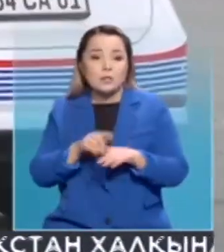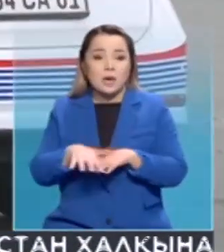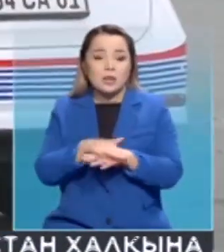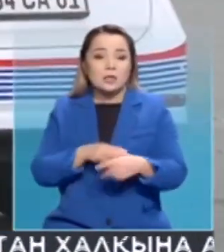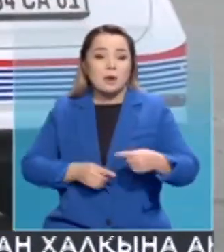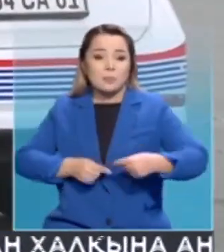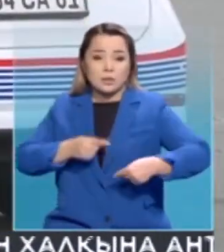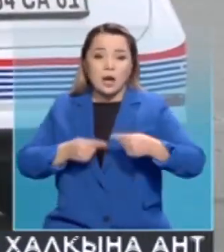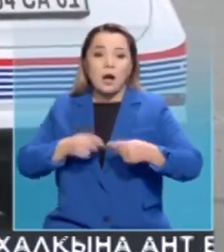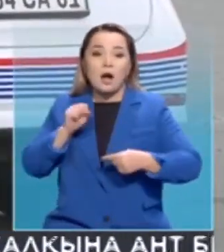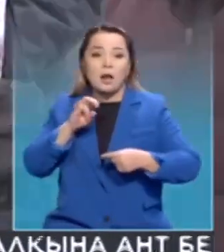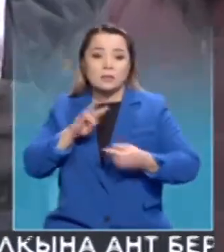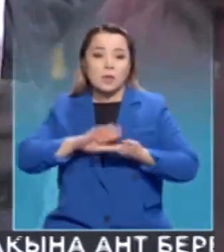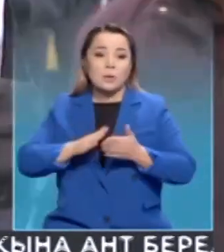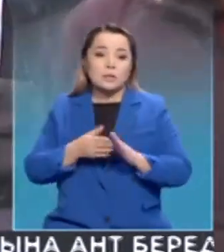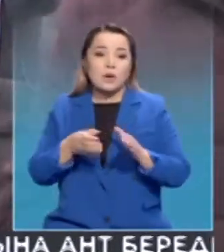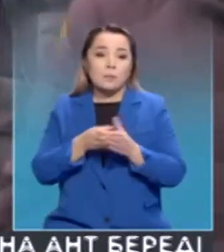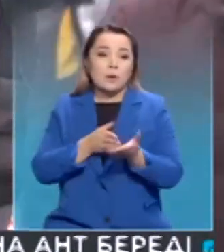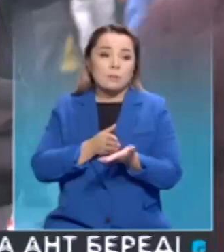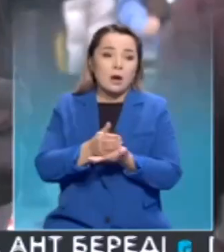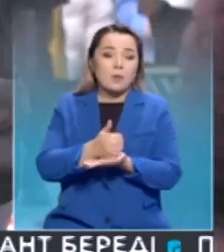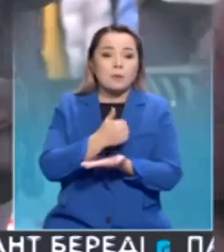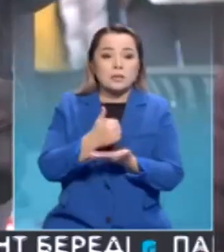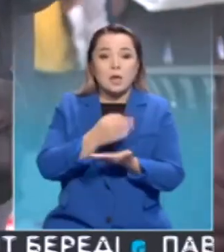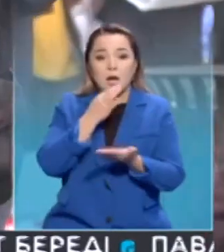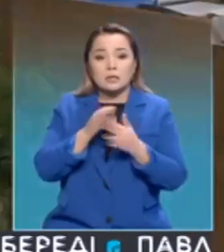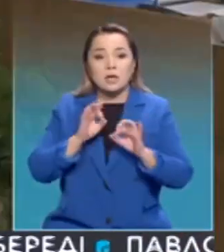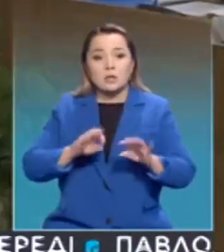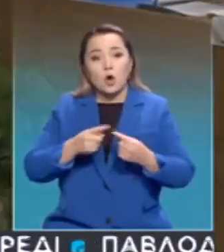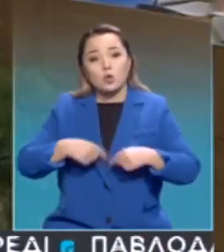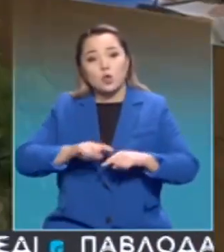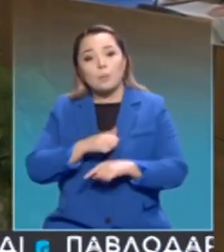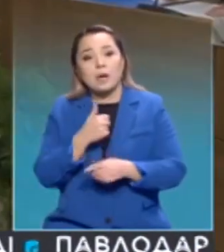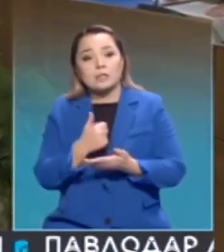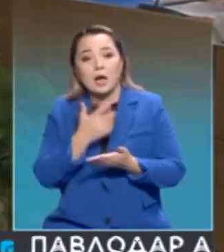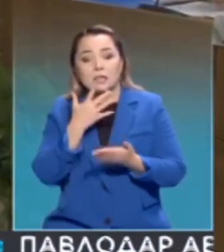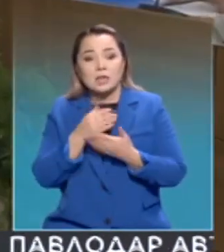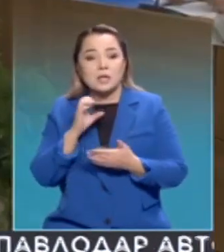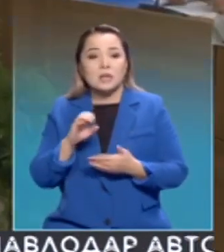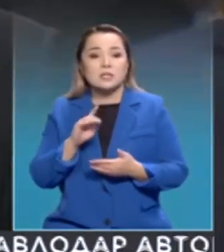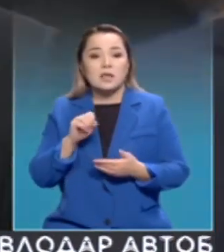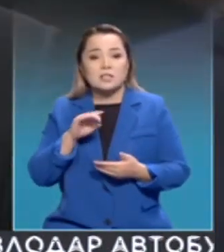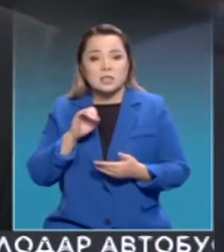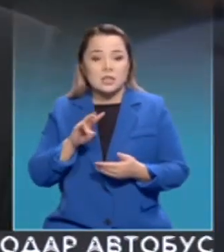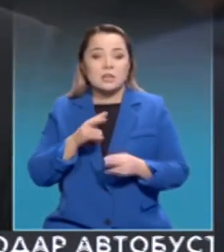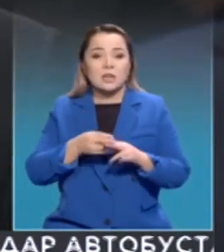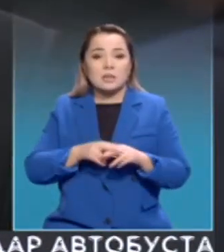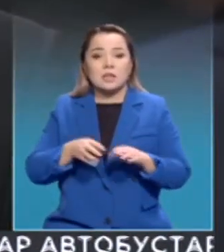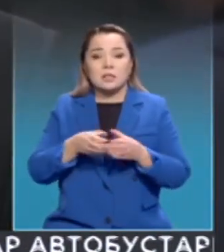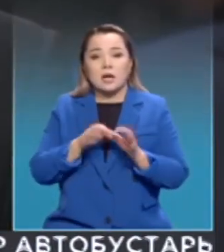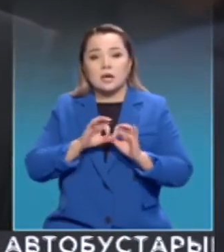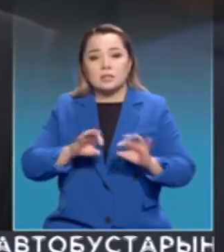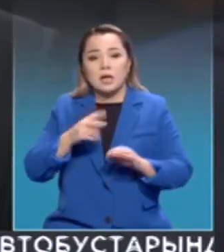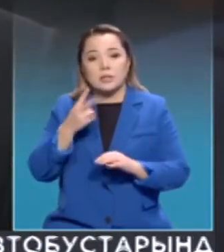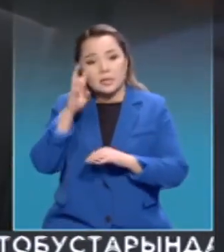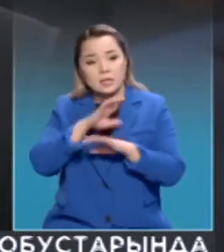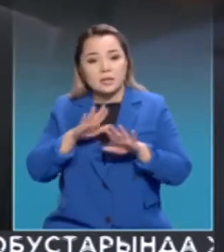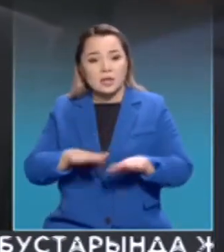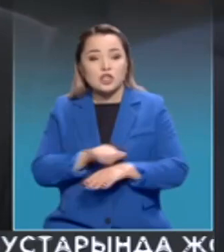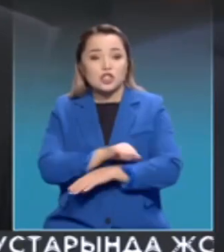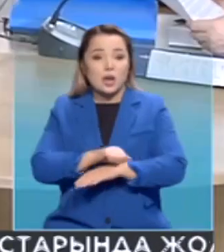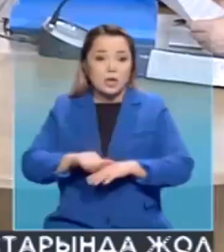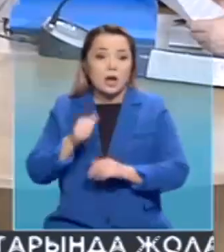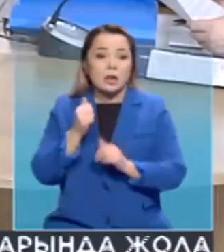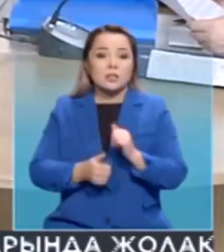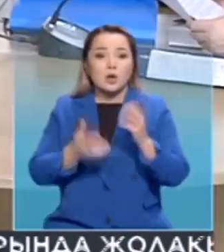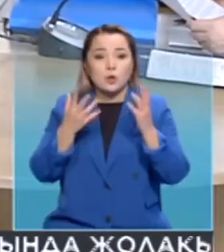реттеу альянс үшін басым бағыттардың бірі ретінде белгіленді. Ұйымның бас хатшысы Станислав Зайстың айтуынша, екі ел шекарасында әлі күнге дейін